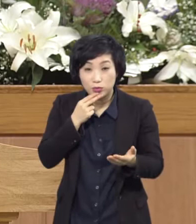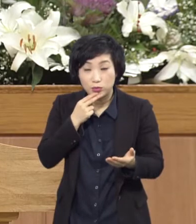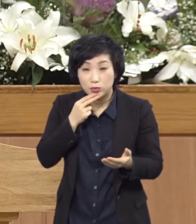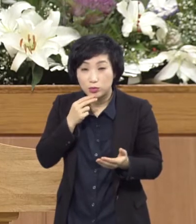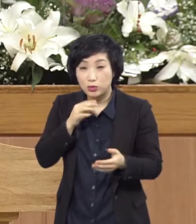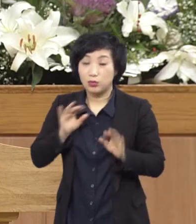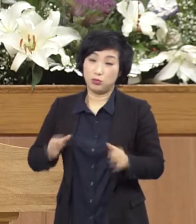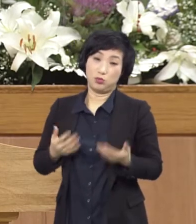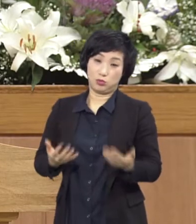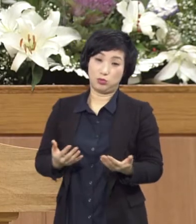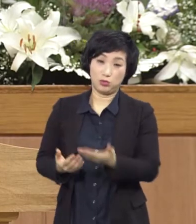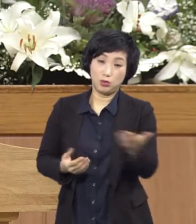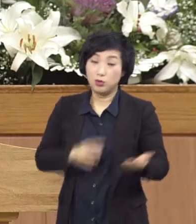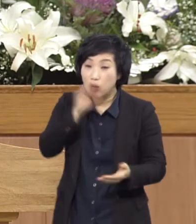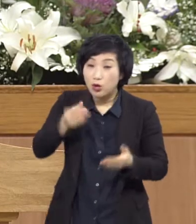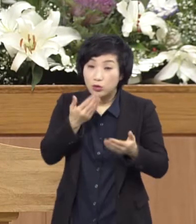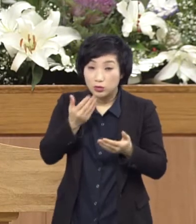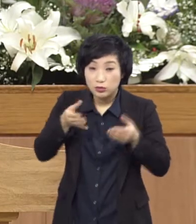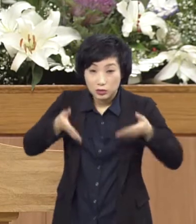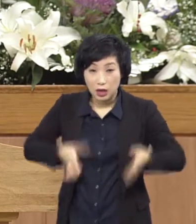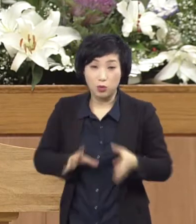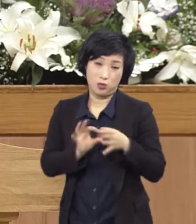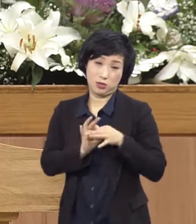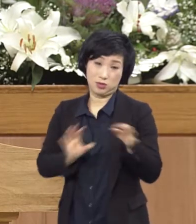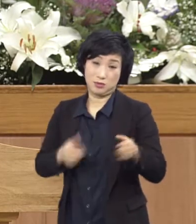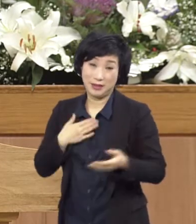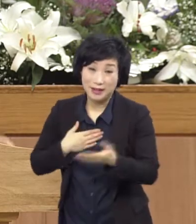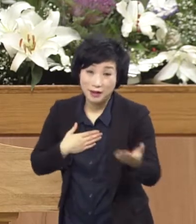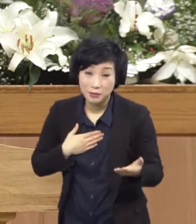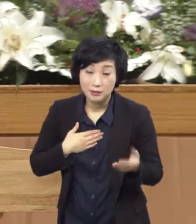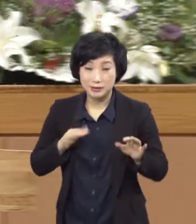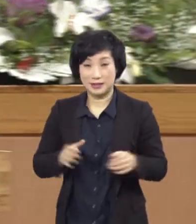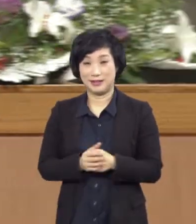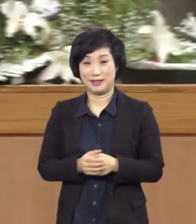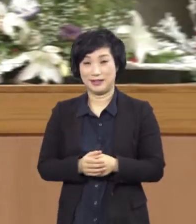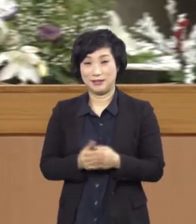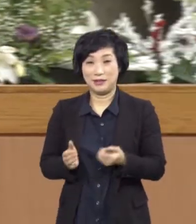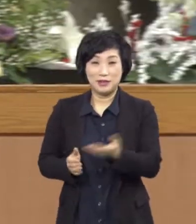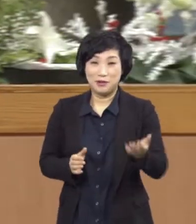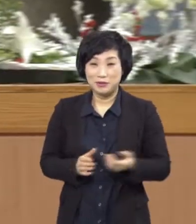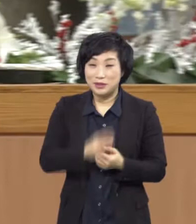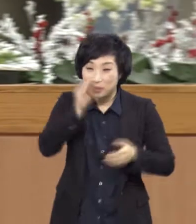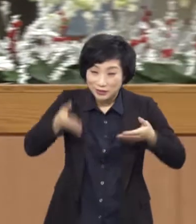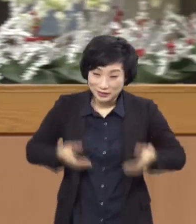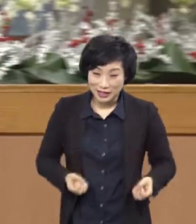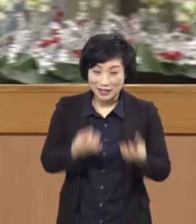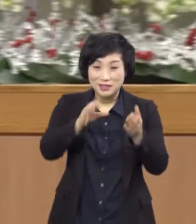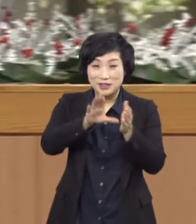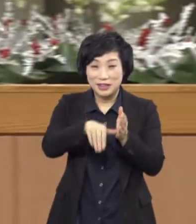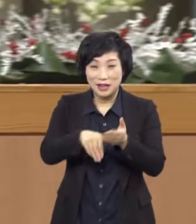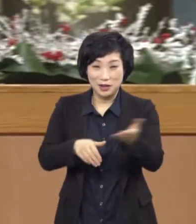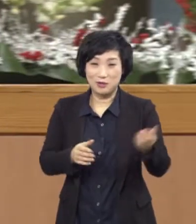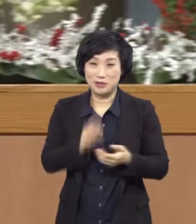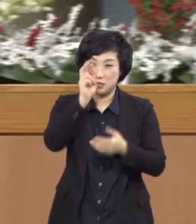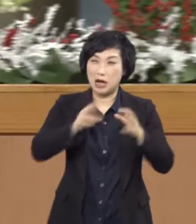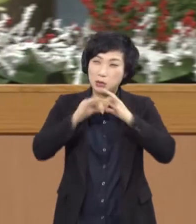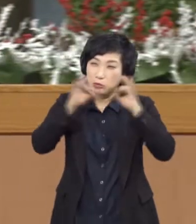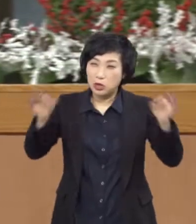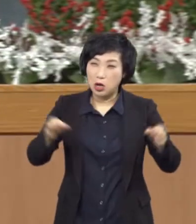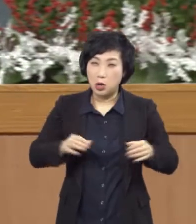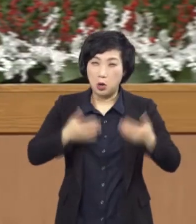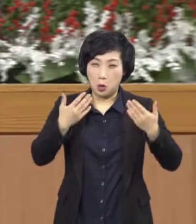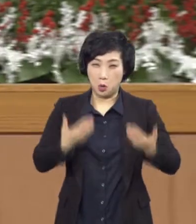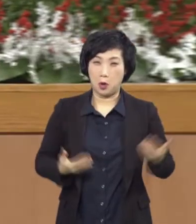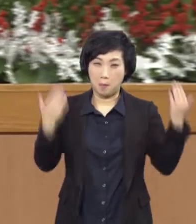그에게 무용지물입니다. 그래서 성탄 때 고요한 밤, 거룩한 밤, 애기 잘